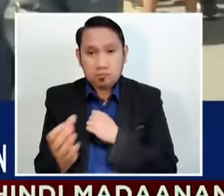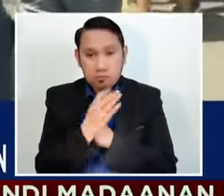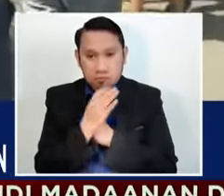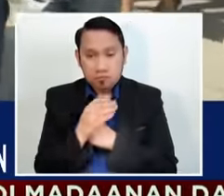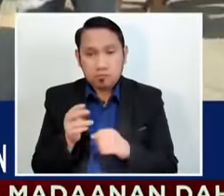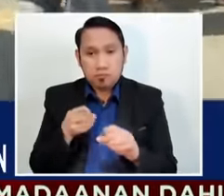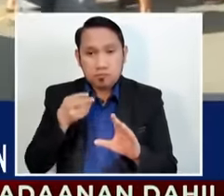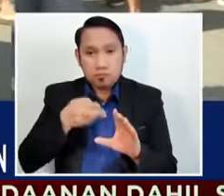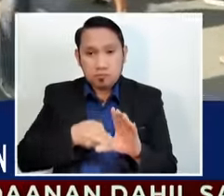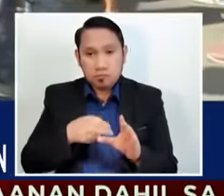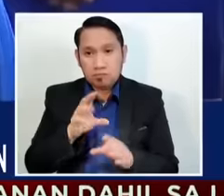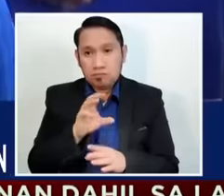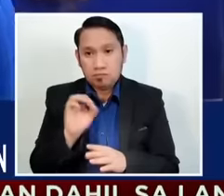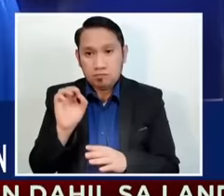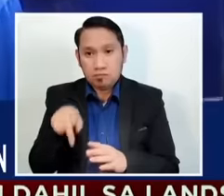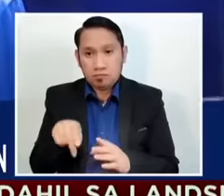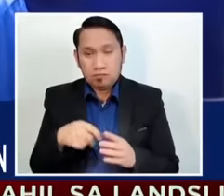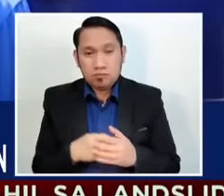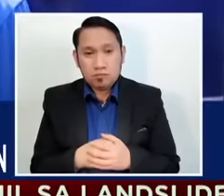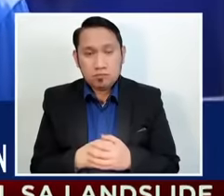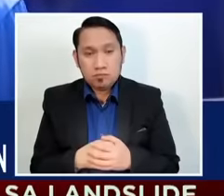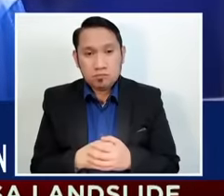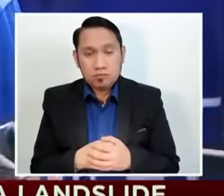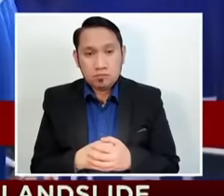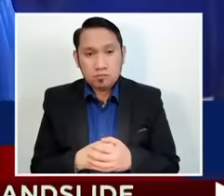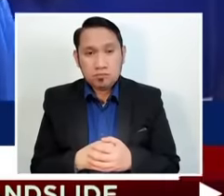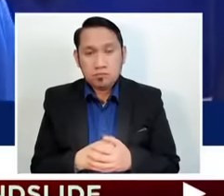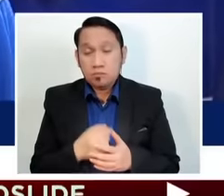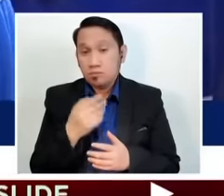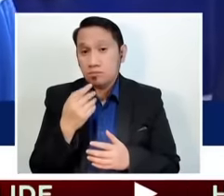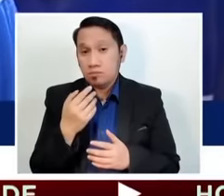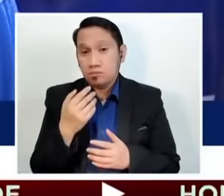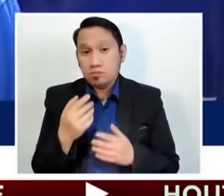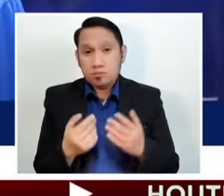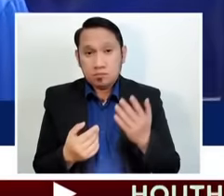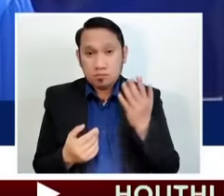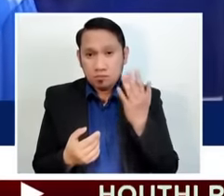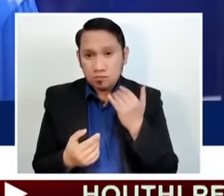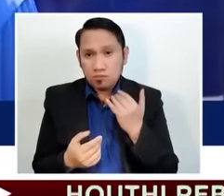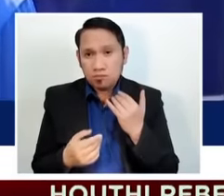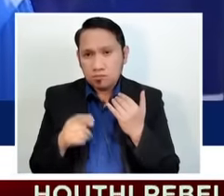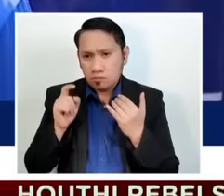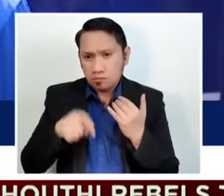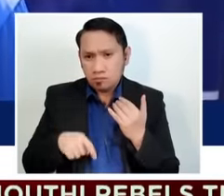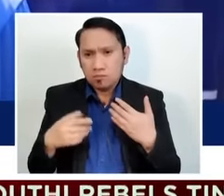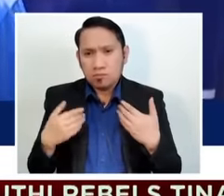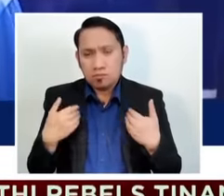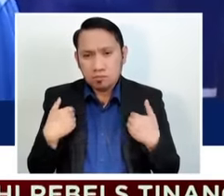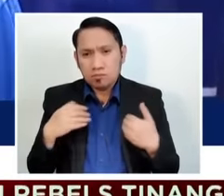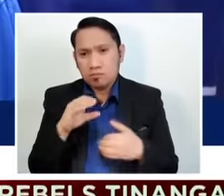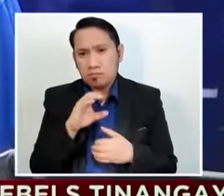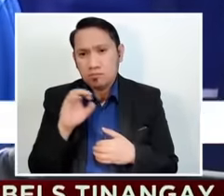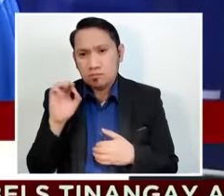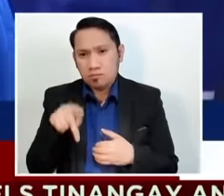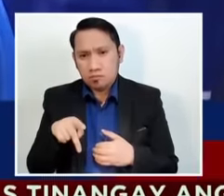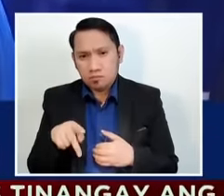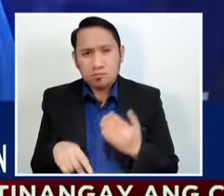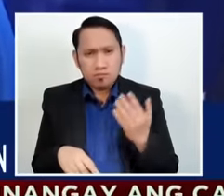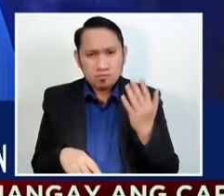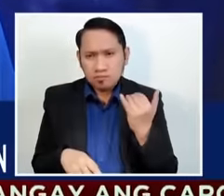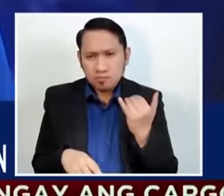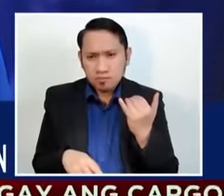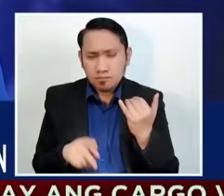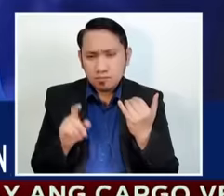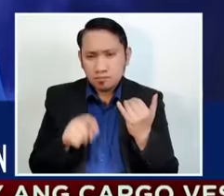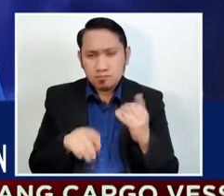sa kooperatiba. Bakit kailangan pumasok sa consolidation? Bakit kailangan itulak? Bakit kailangan itulak